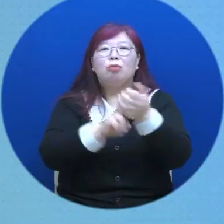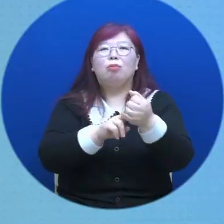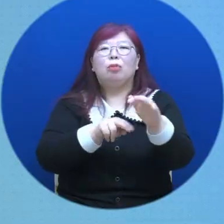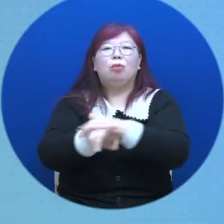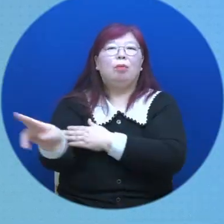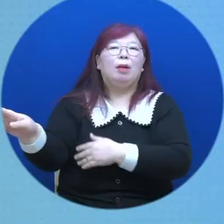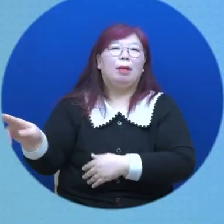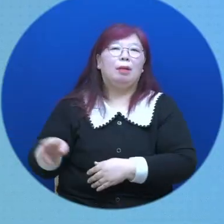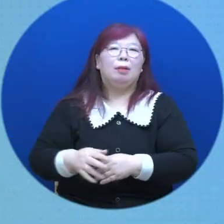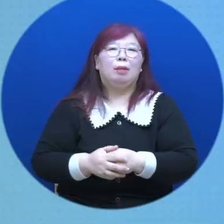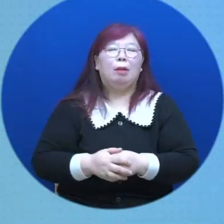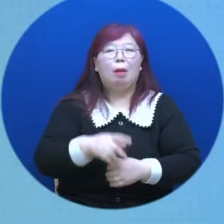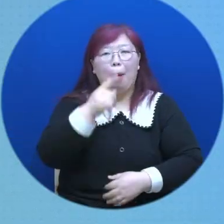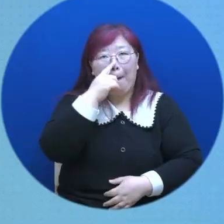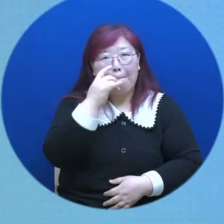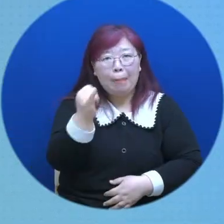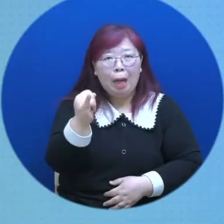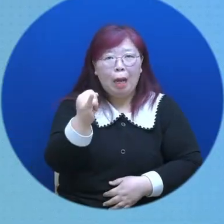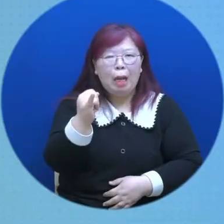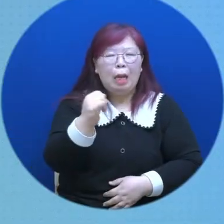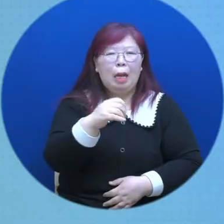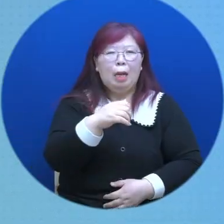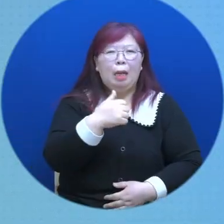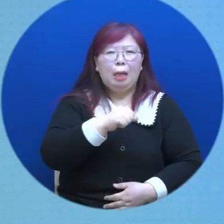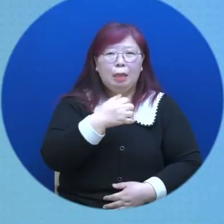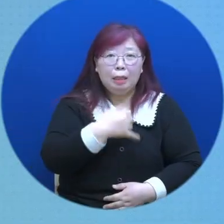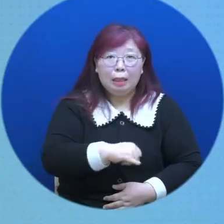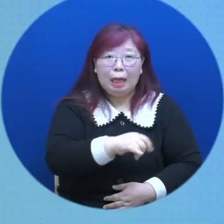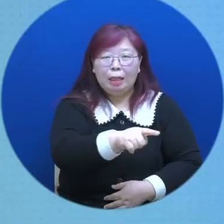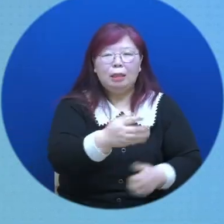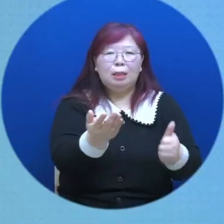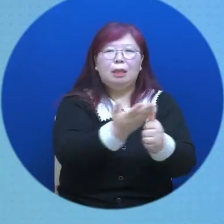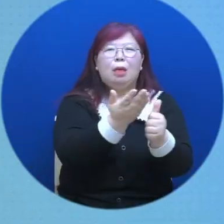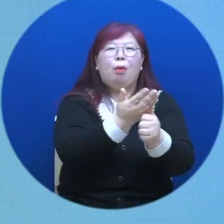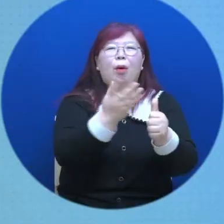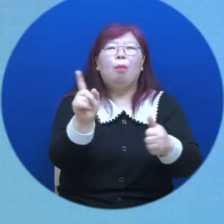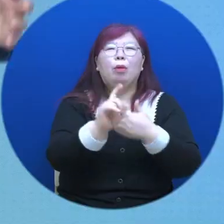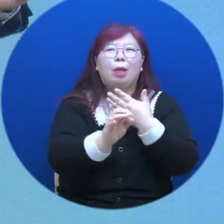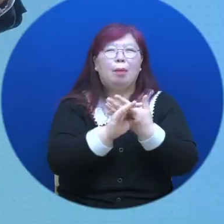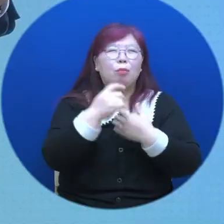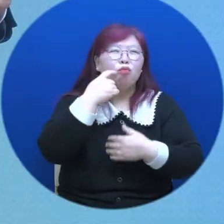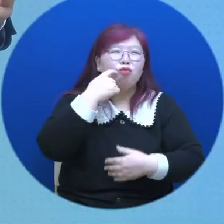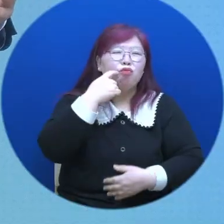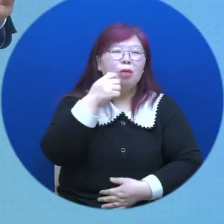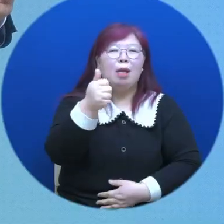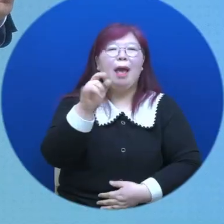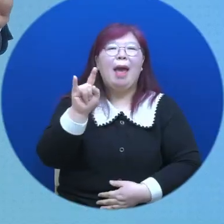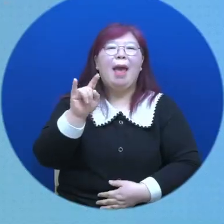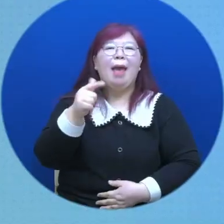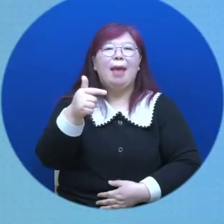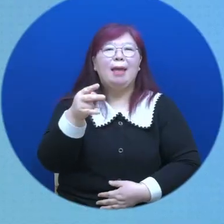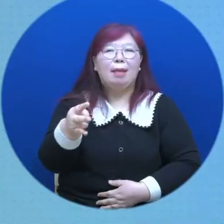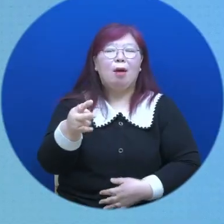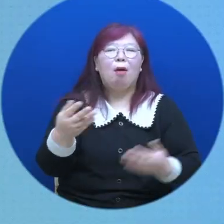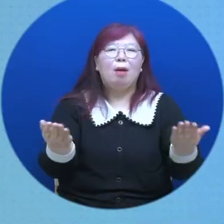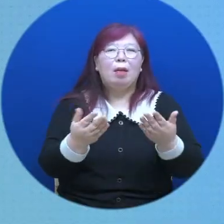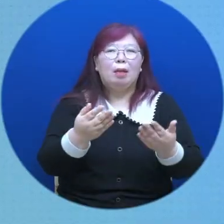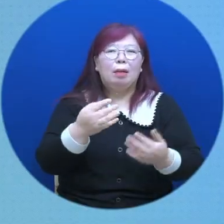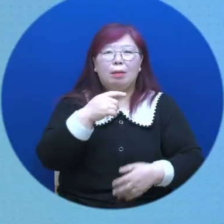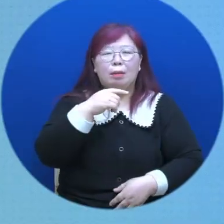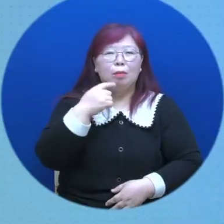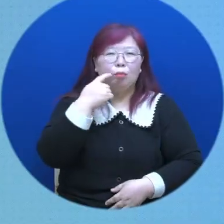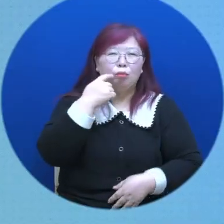버렸습니다. 어머님이 자녀를 해녀 일을 하면서 키우게 되는데 너무